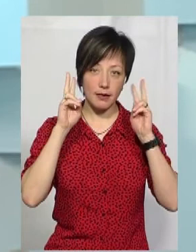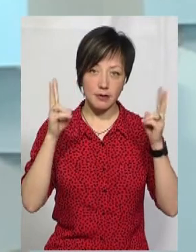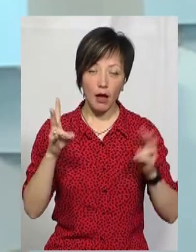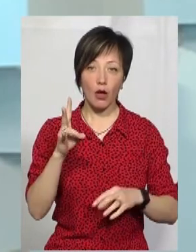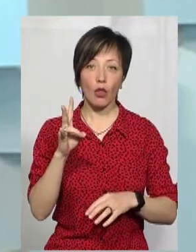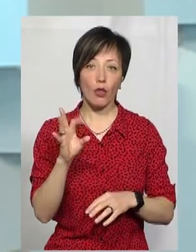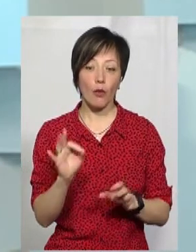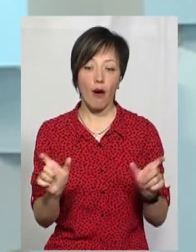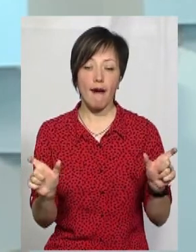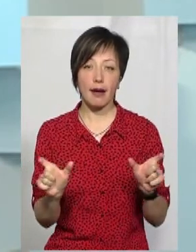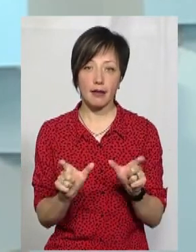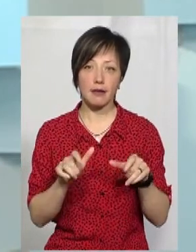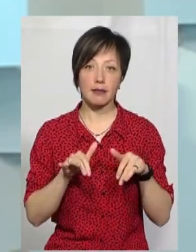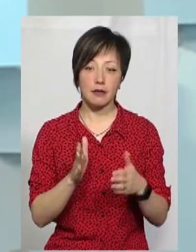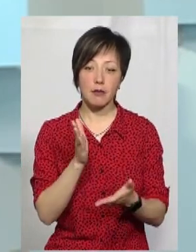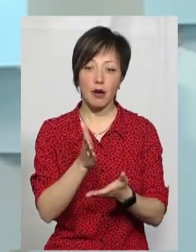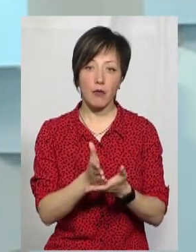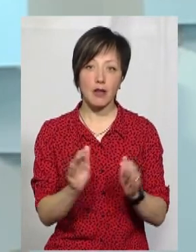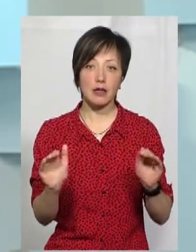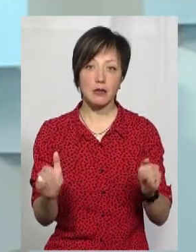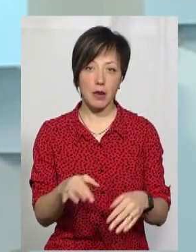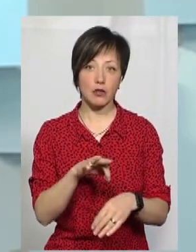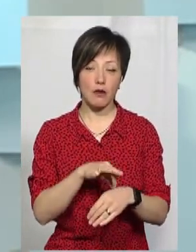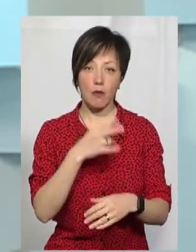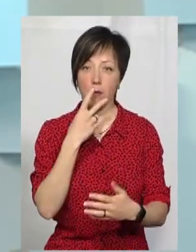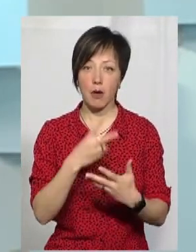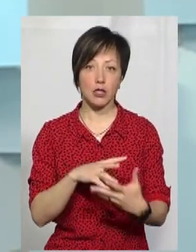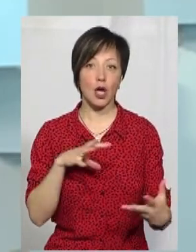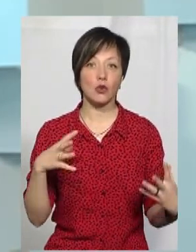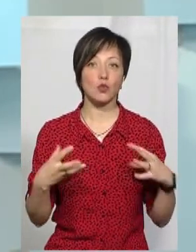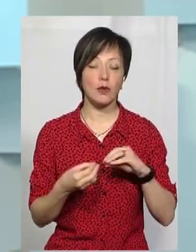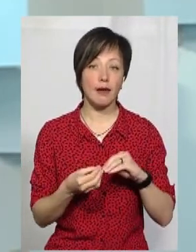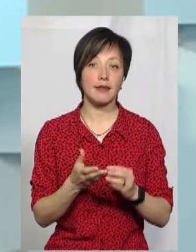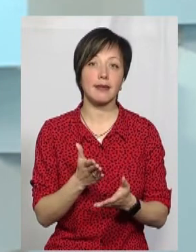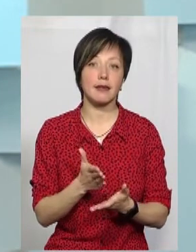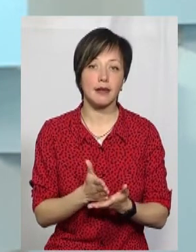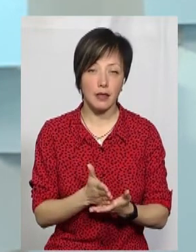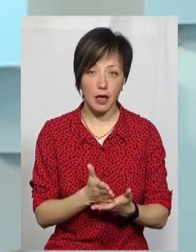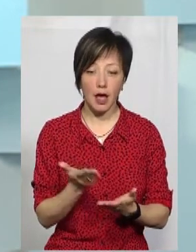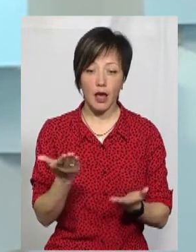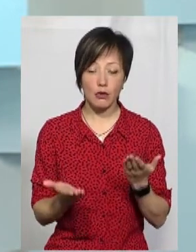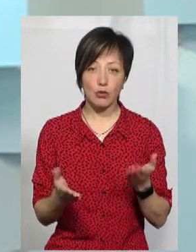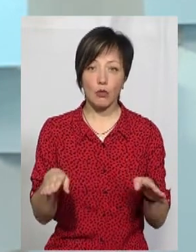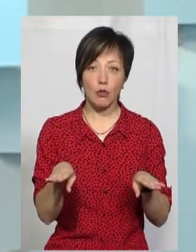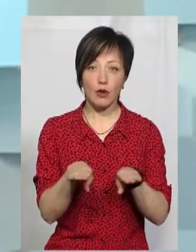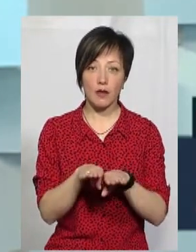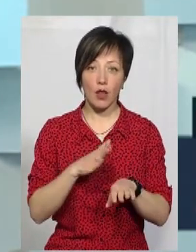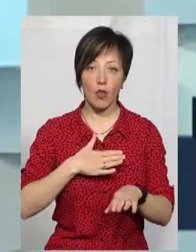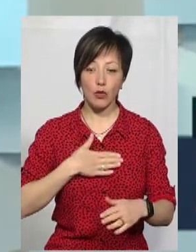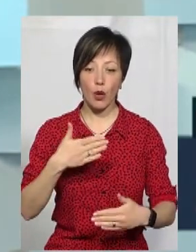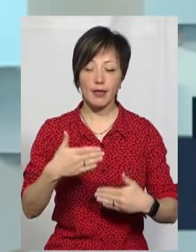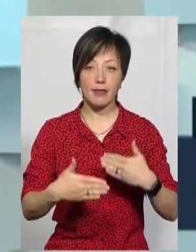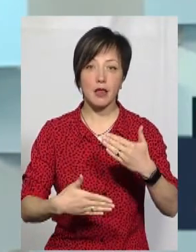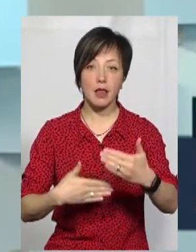карантинні заходи саме спрямовані на зменшення захворюваності. І ми бачимо, що результат вже є, тому що все ж таки, якщо ми порівняємо нашу динаміку з